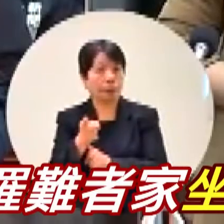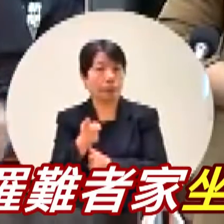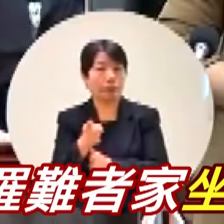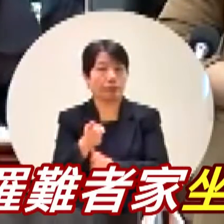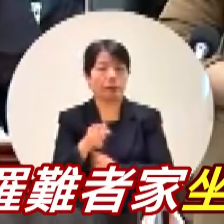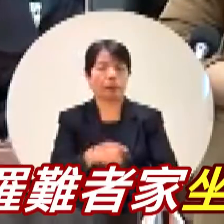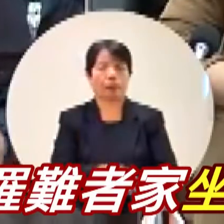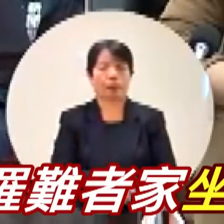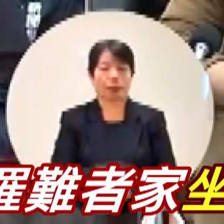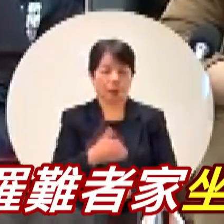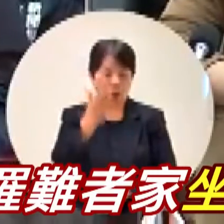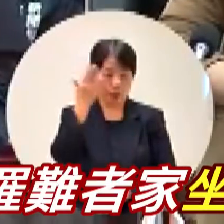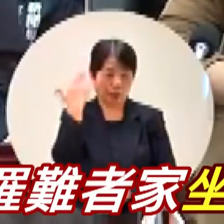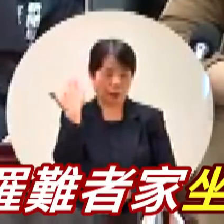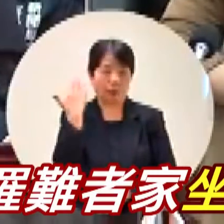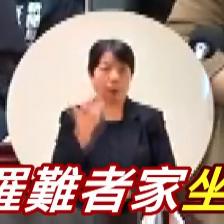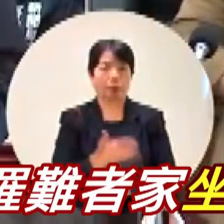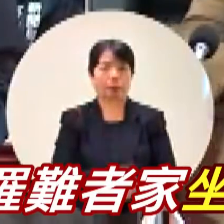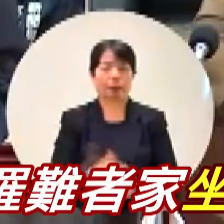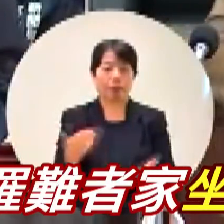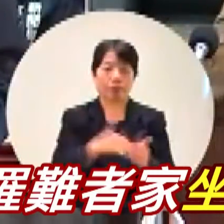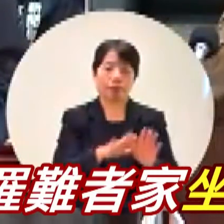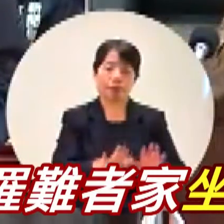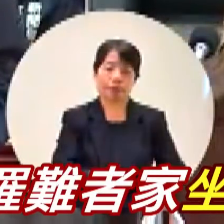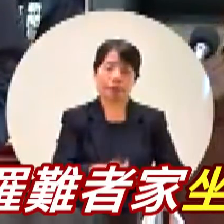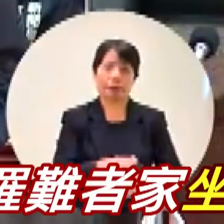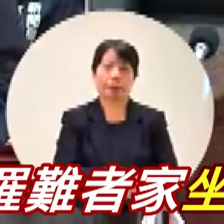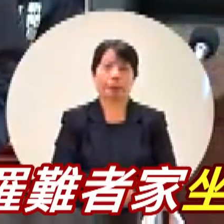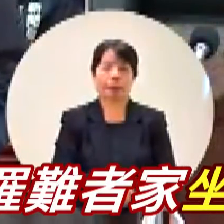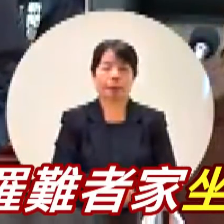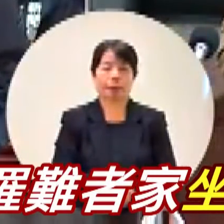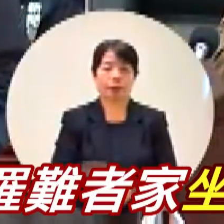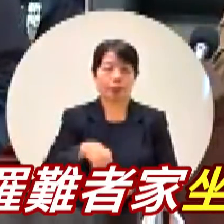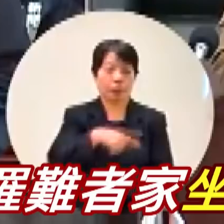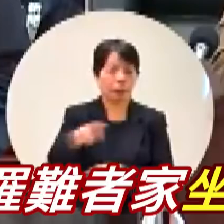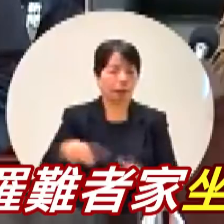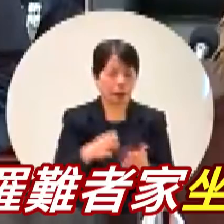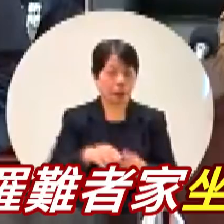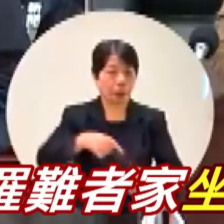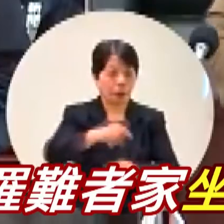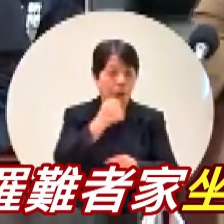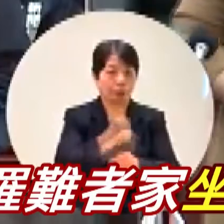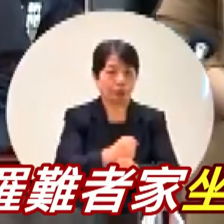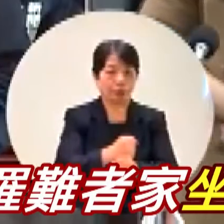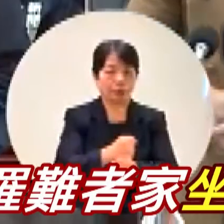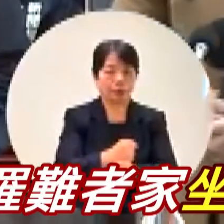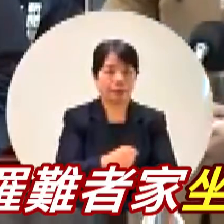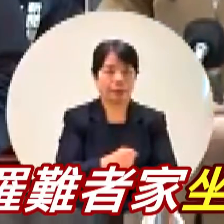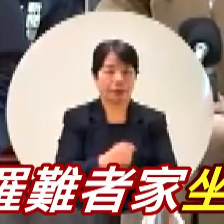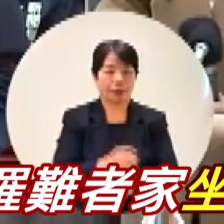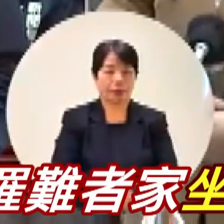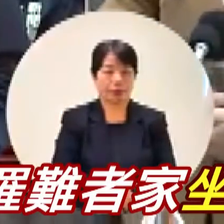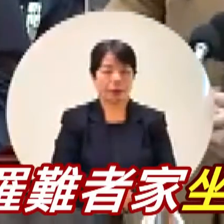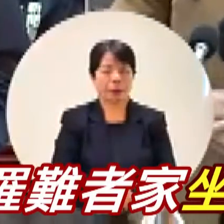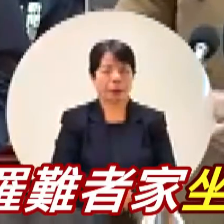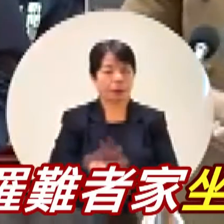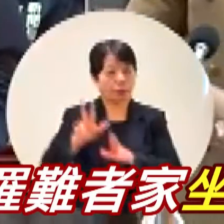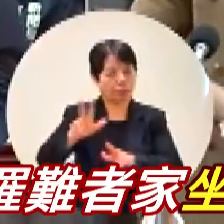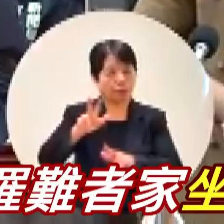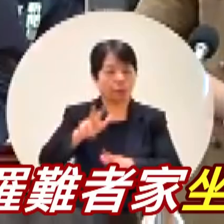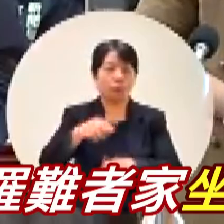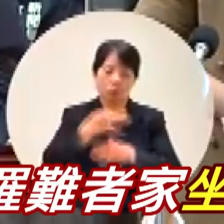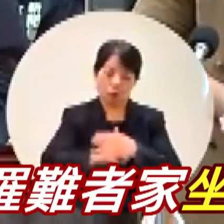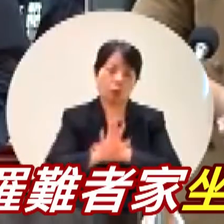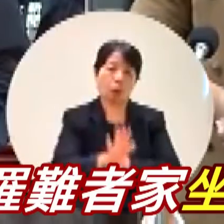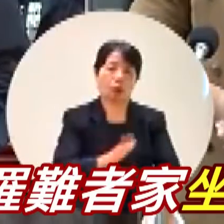个过去到现在，那有一些不管是在执行上没有落实，或者